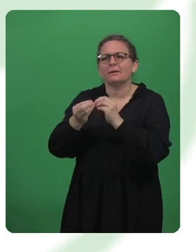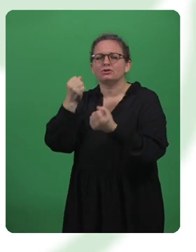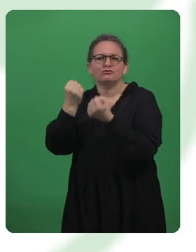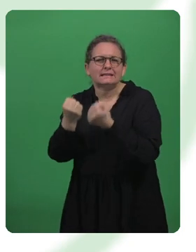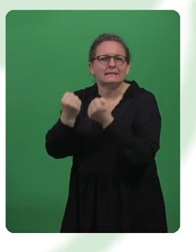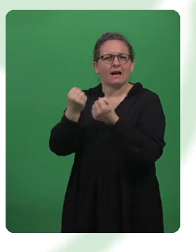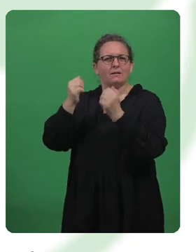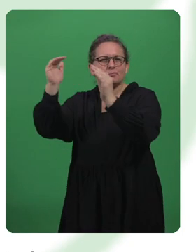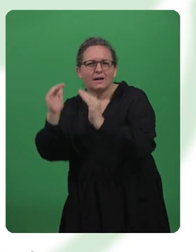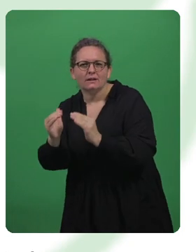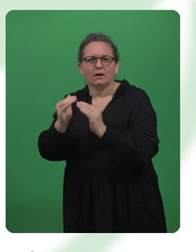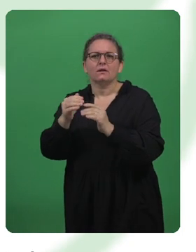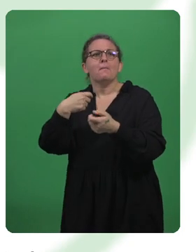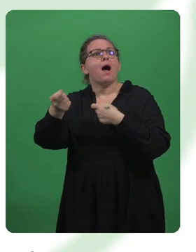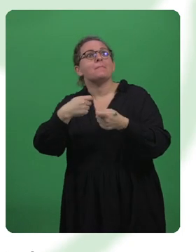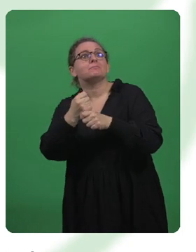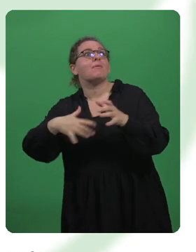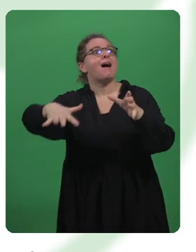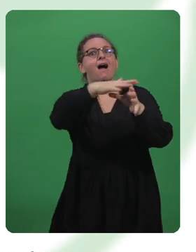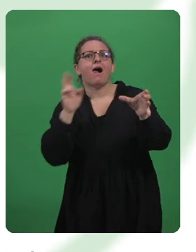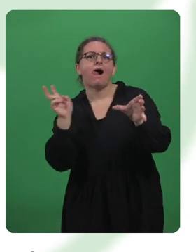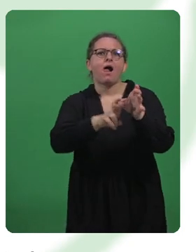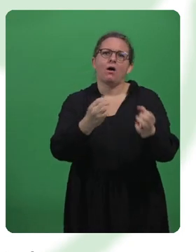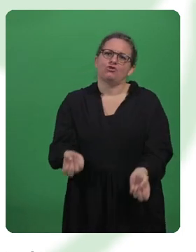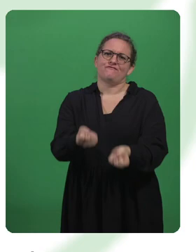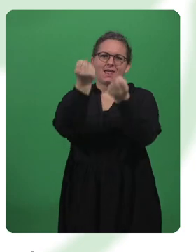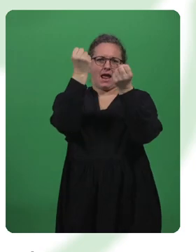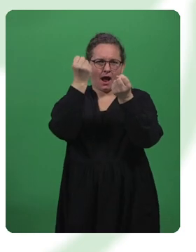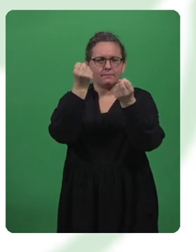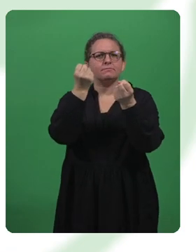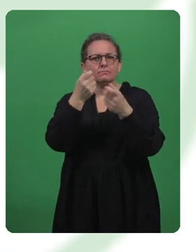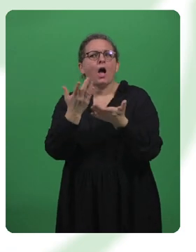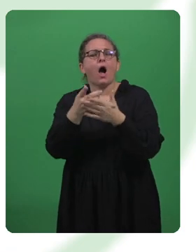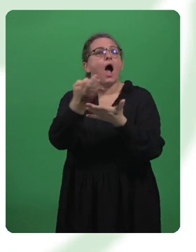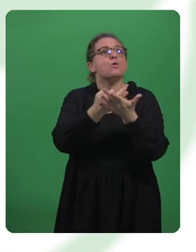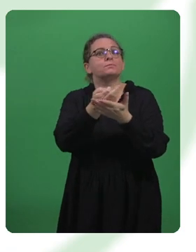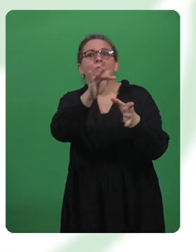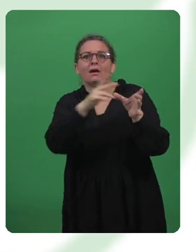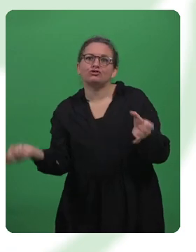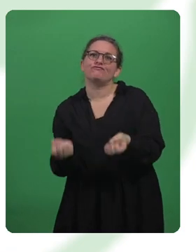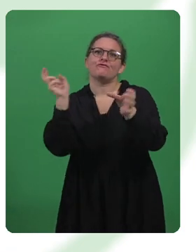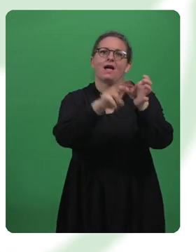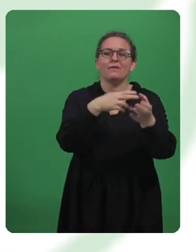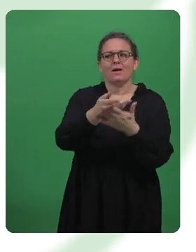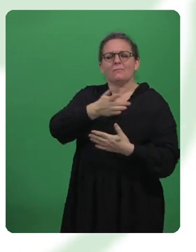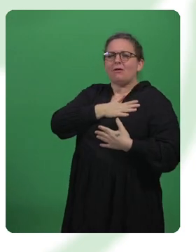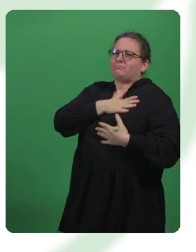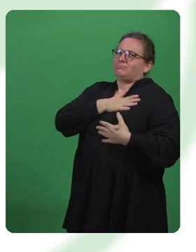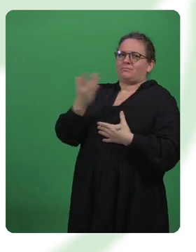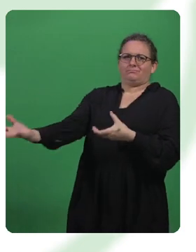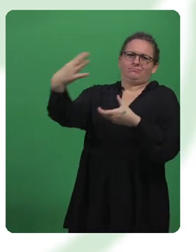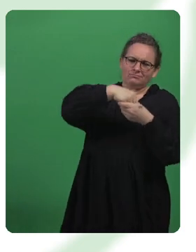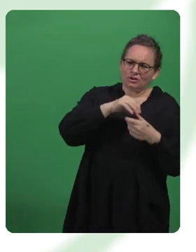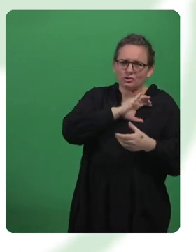mit Beeinträchtigungen, die es schwer haben, am Arbeitsmarkt einen Ausbildungsplatz zu finden, das liegt uns sehr am Herzen und deswegen ermöglichen wir ihnen